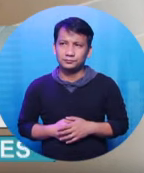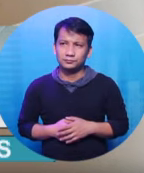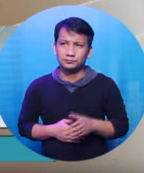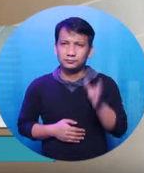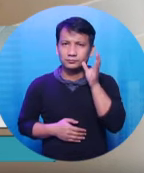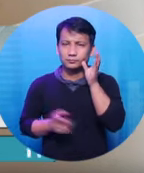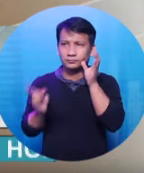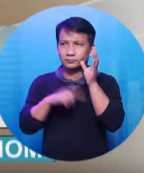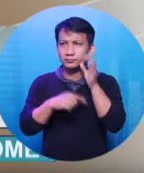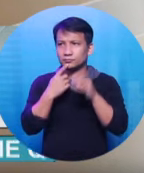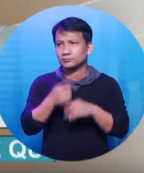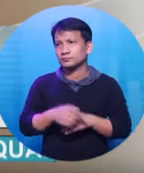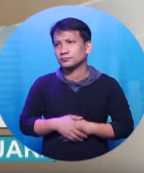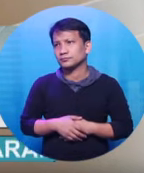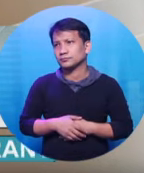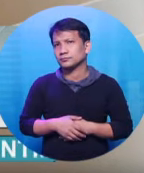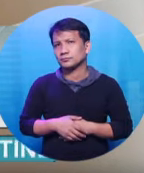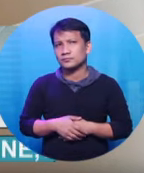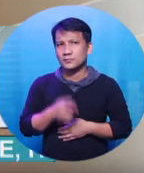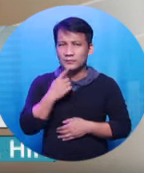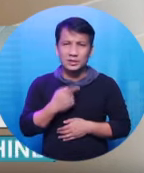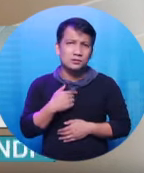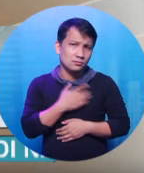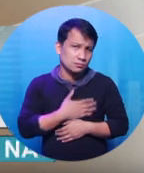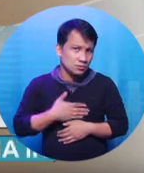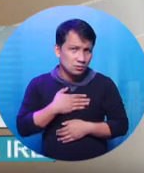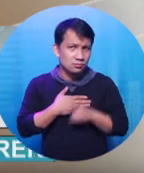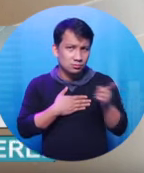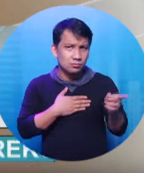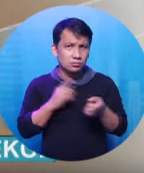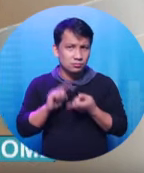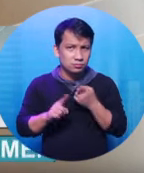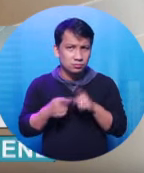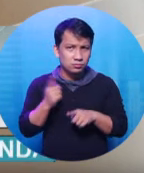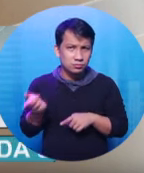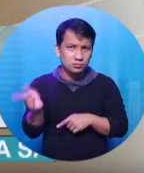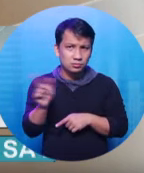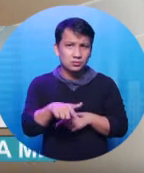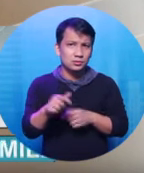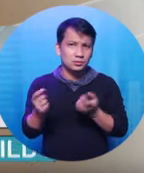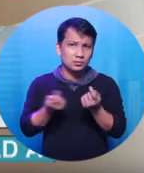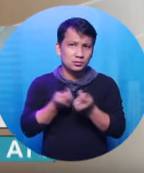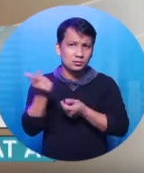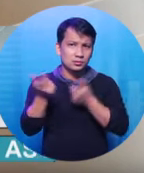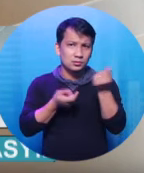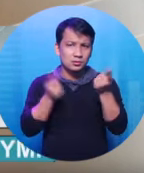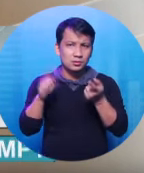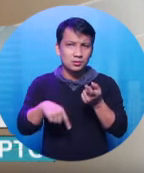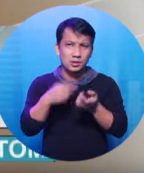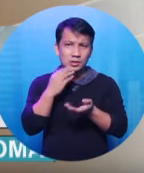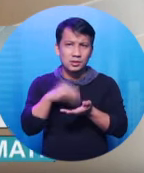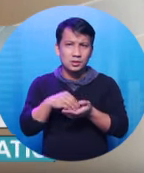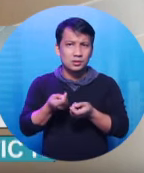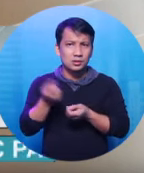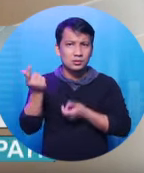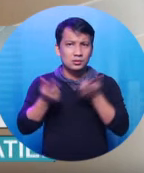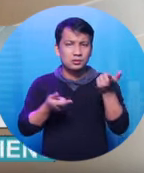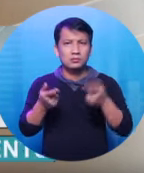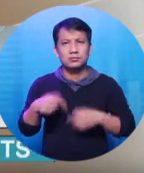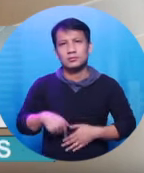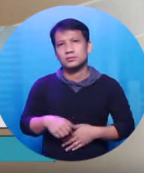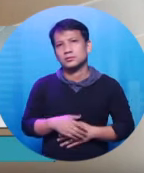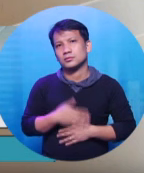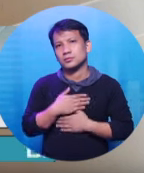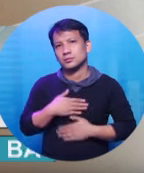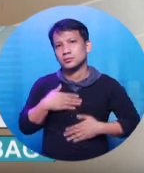ako muna. Ito pa, Sir Rafi, ha. Nakikiusap ako doon sa isang kaibigan namin. I-delete niya yung post. May screenshots ako ng messages nila. Masaya siya, Sir